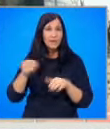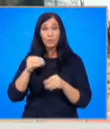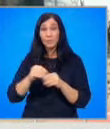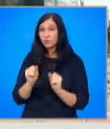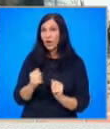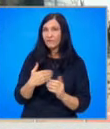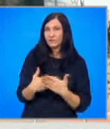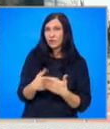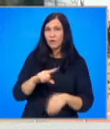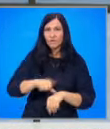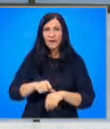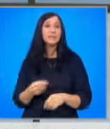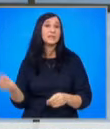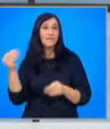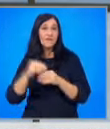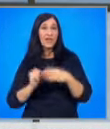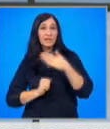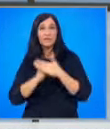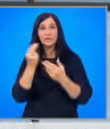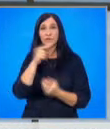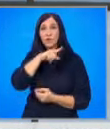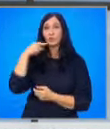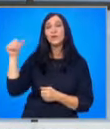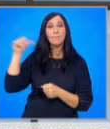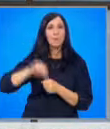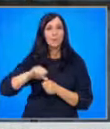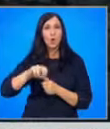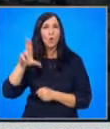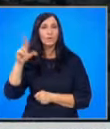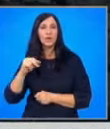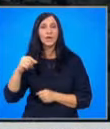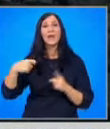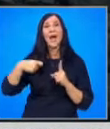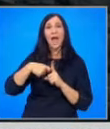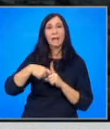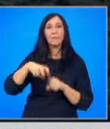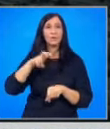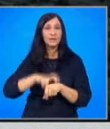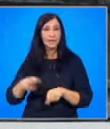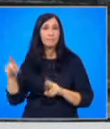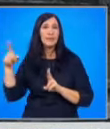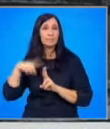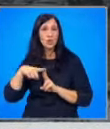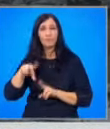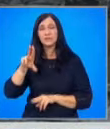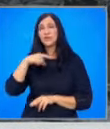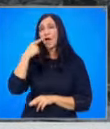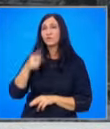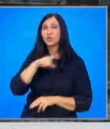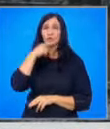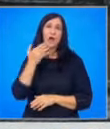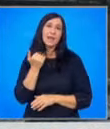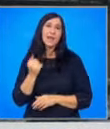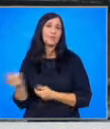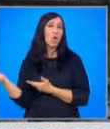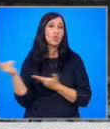в скоро време да бъде въведен таван на цените на руския петрол. Говорителят на Кремъл Дмитрий Песков заяви, че Русия няма